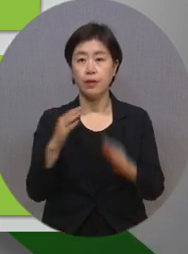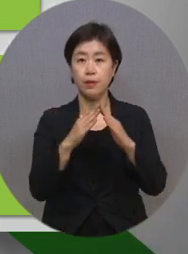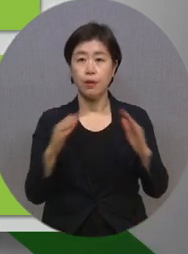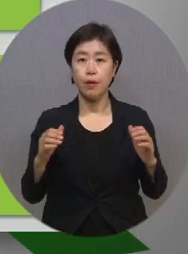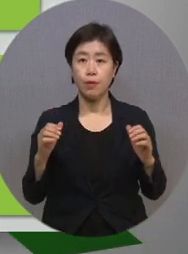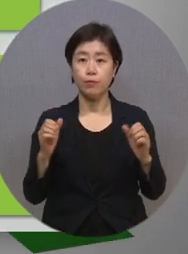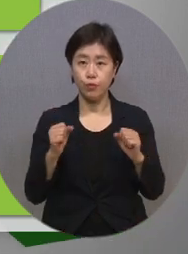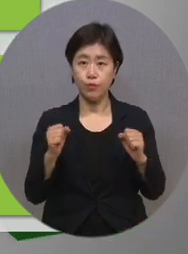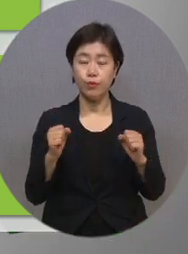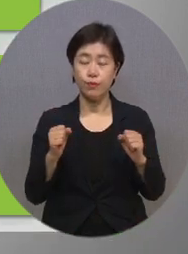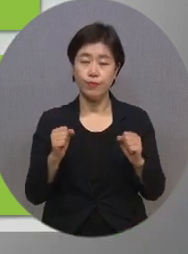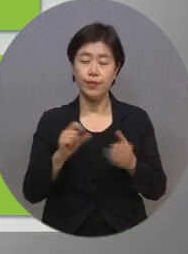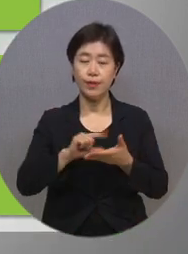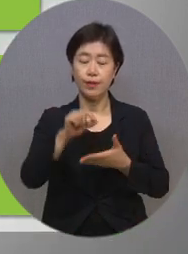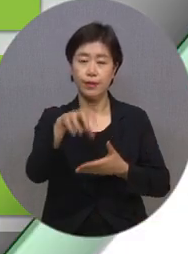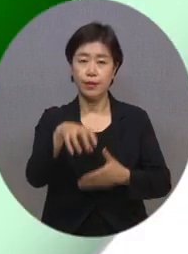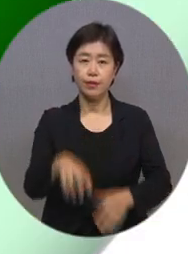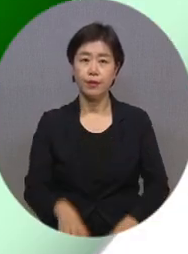전북 지사입니다.